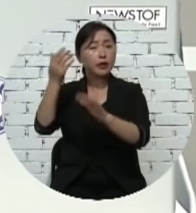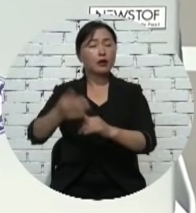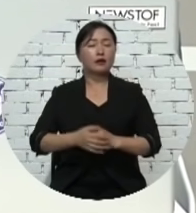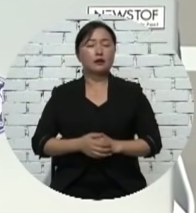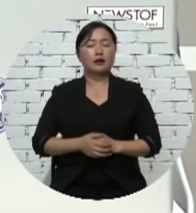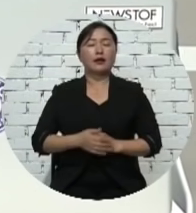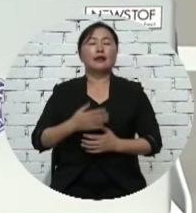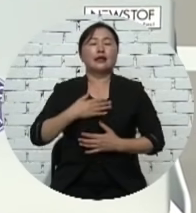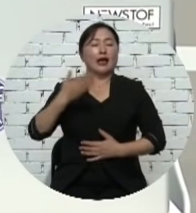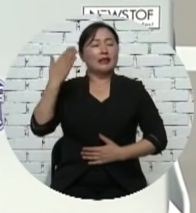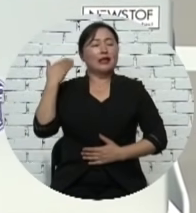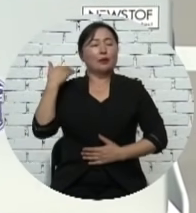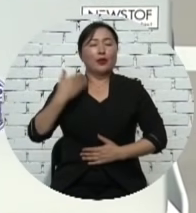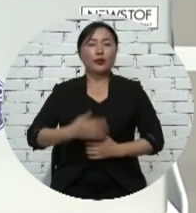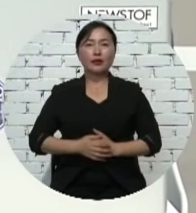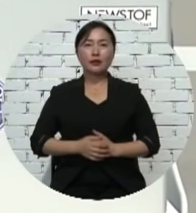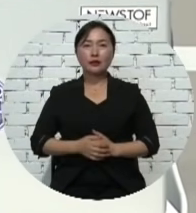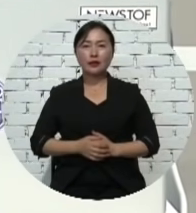제가 지난번에